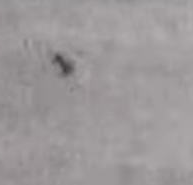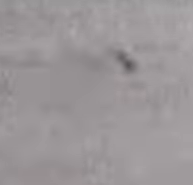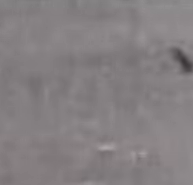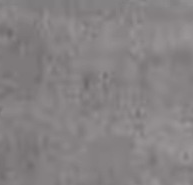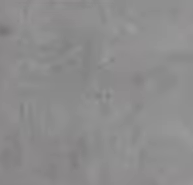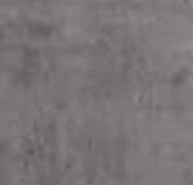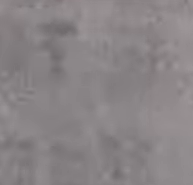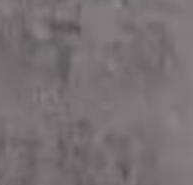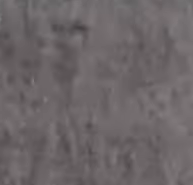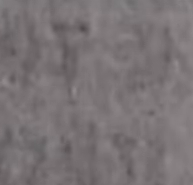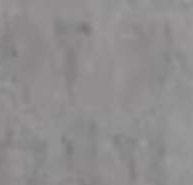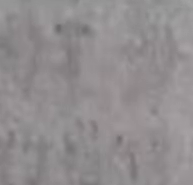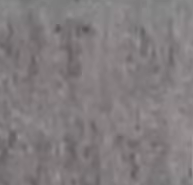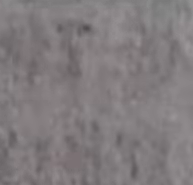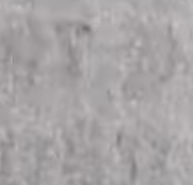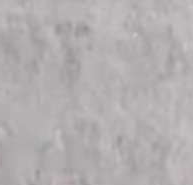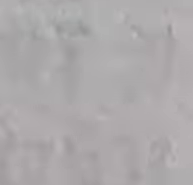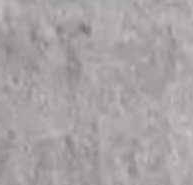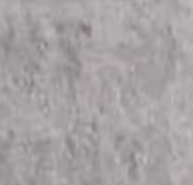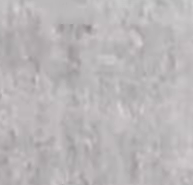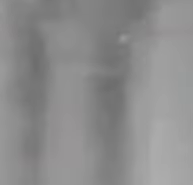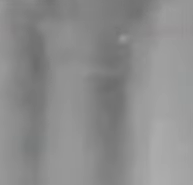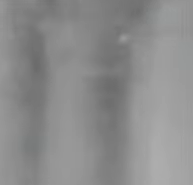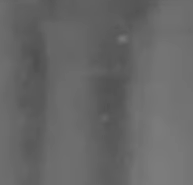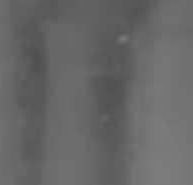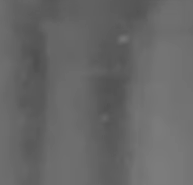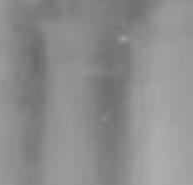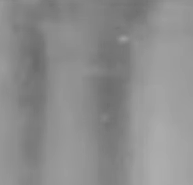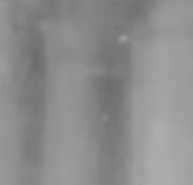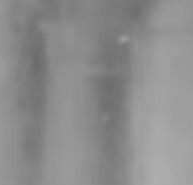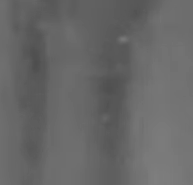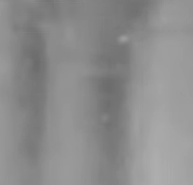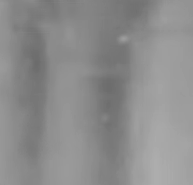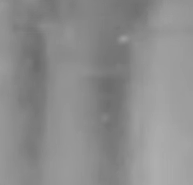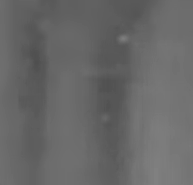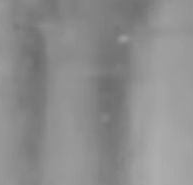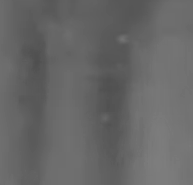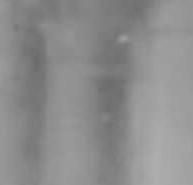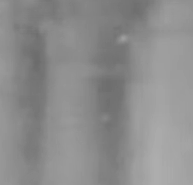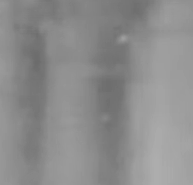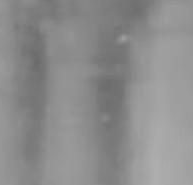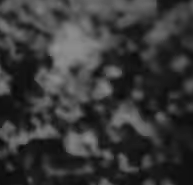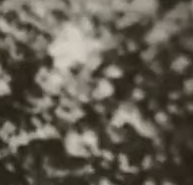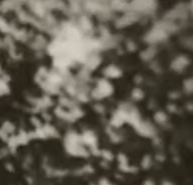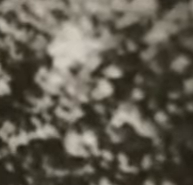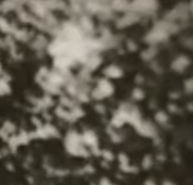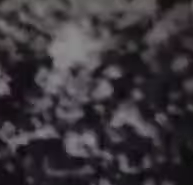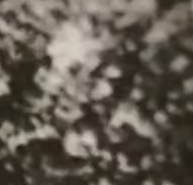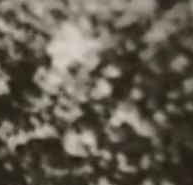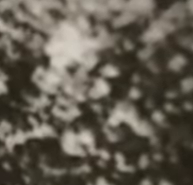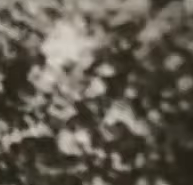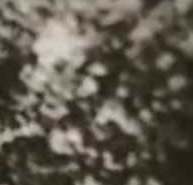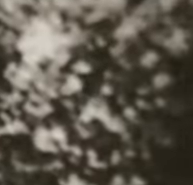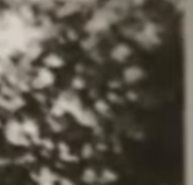Paragraphen 175, sodass bereits Küsse oder Umarmungen zwischen Männern zu Gefängnisstrafen führen konnten.